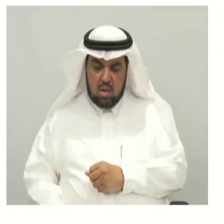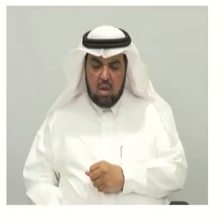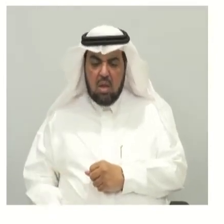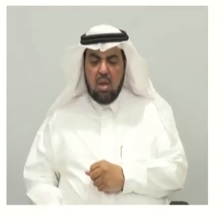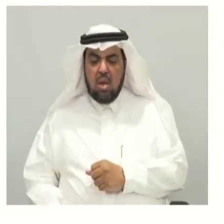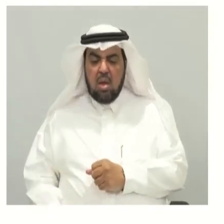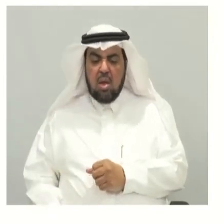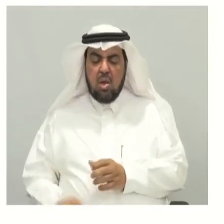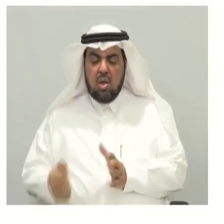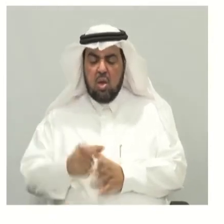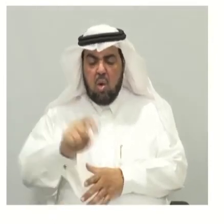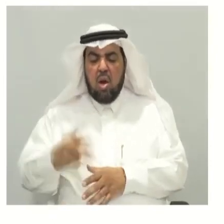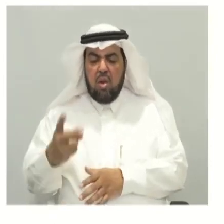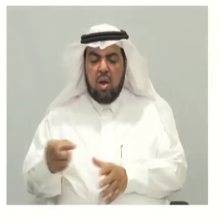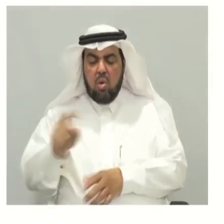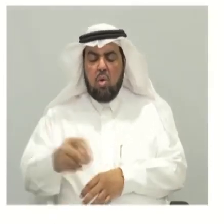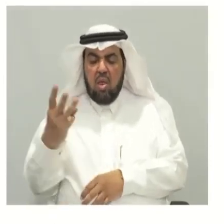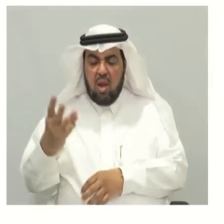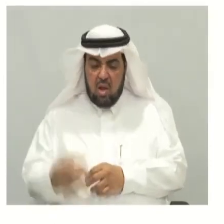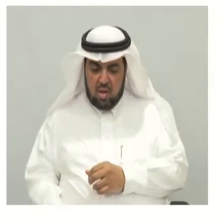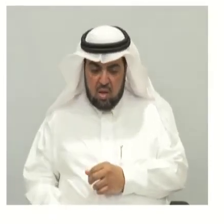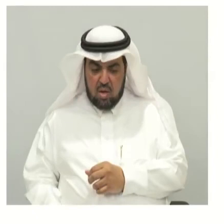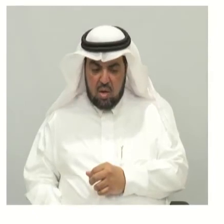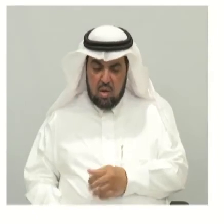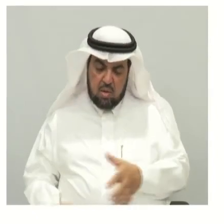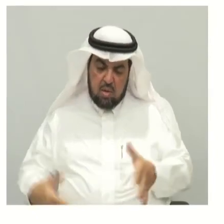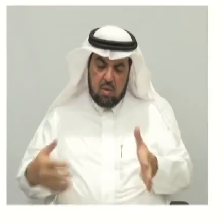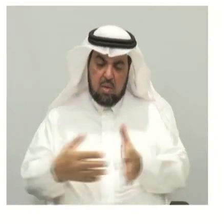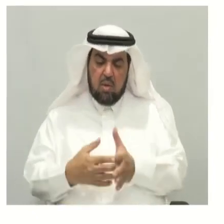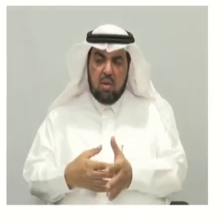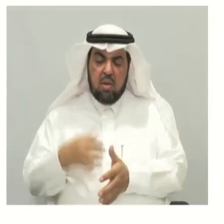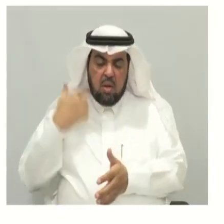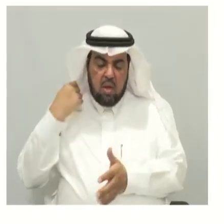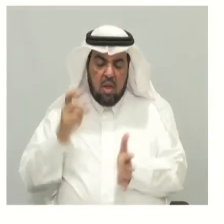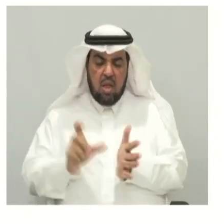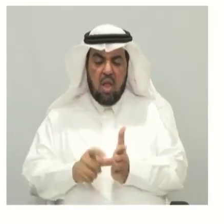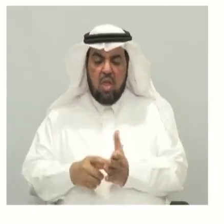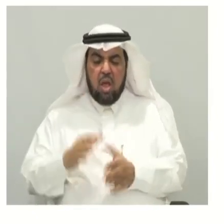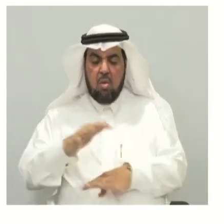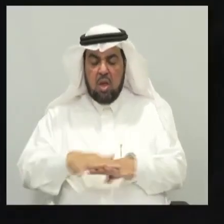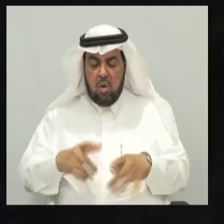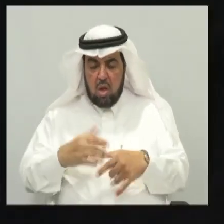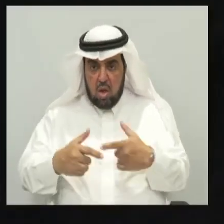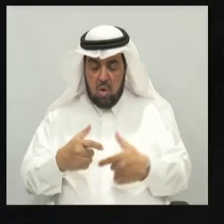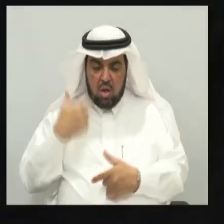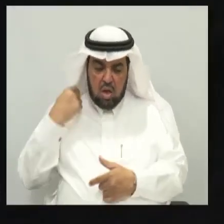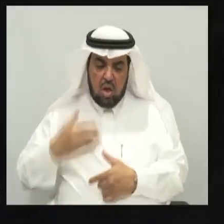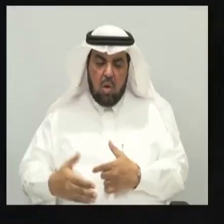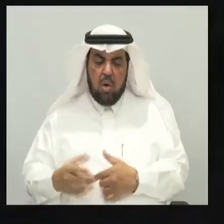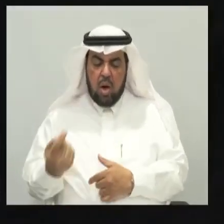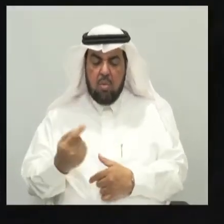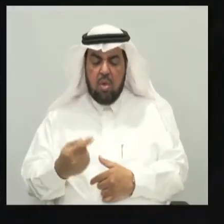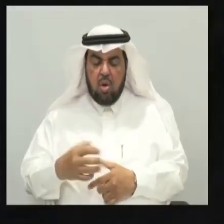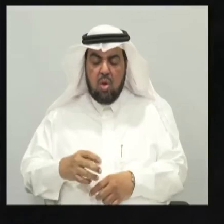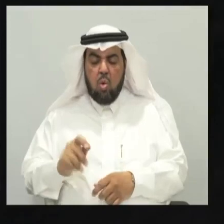إلى سؤال 2 و3. بذلك انهينا هذا الجزء من تنظيم الجدول الدوري. سوف نتناول رمز العنصر